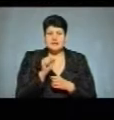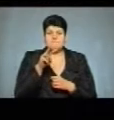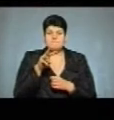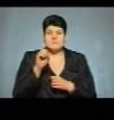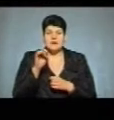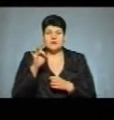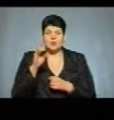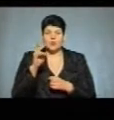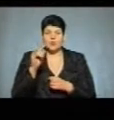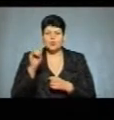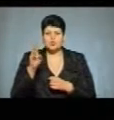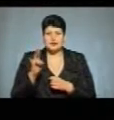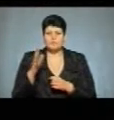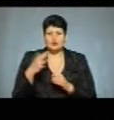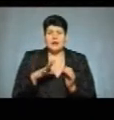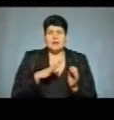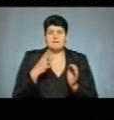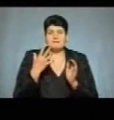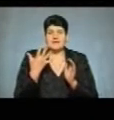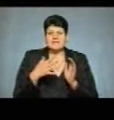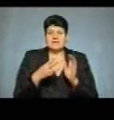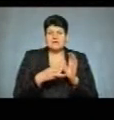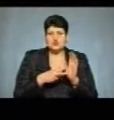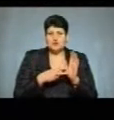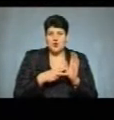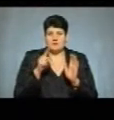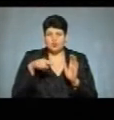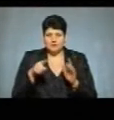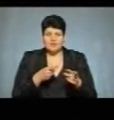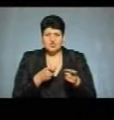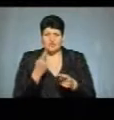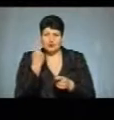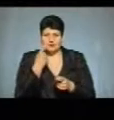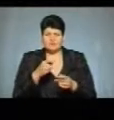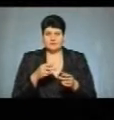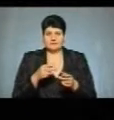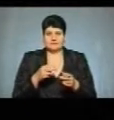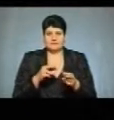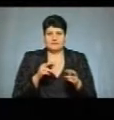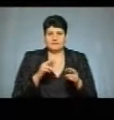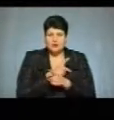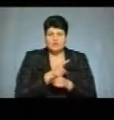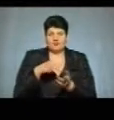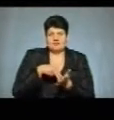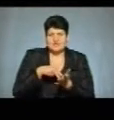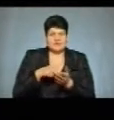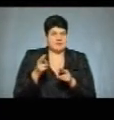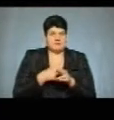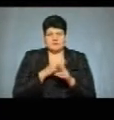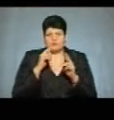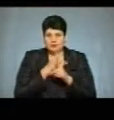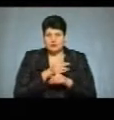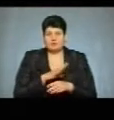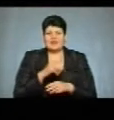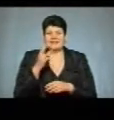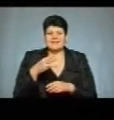Меркушина стартувала під 77-м номером. Лежачи, відстрілялась одним промахом у стійці без жодного промаху і фінішувала